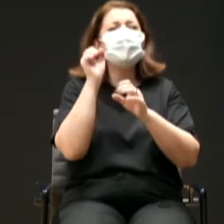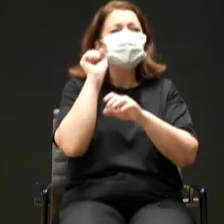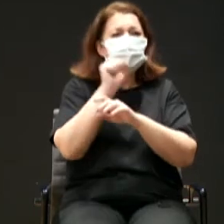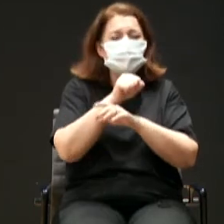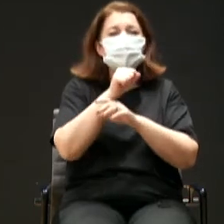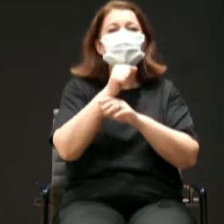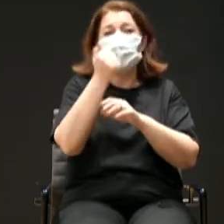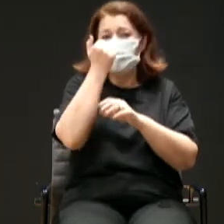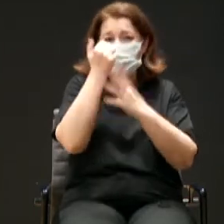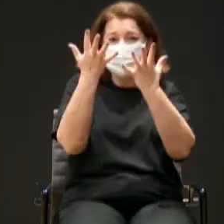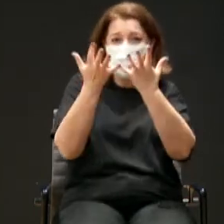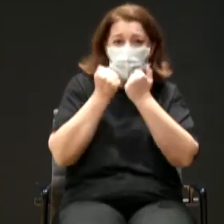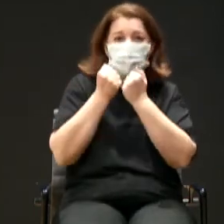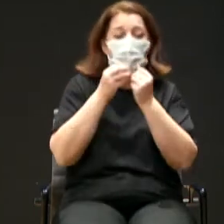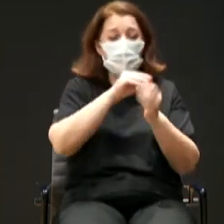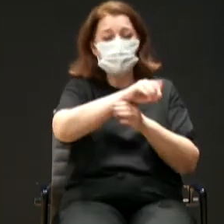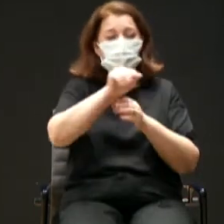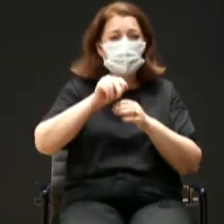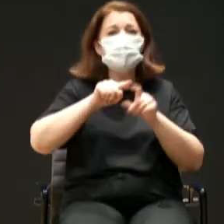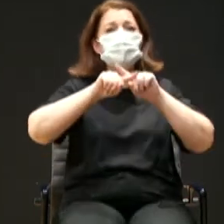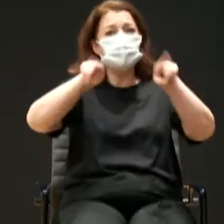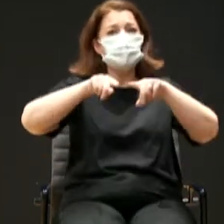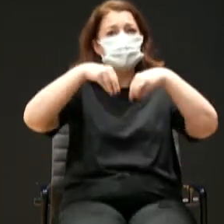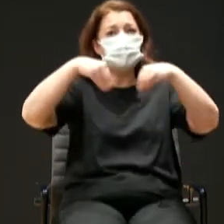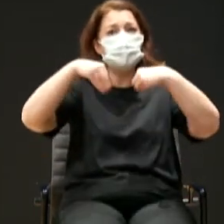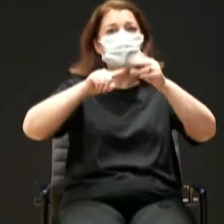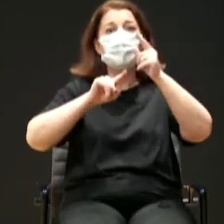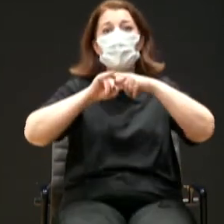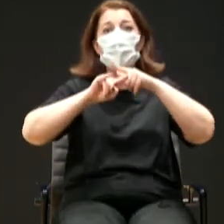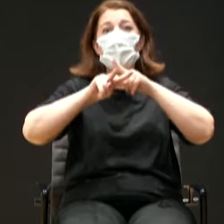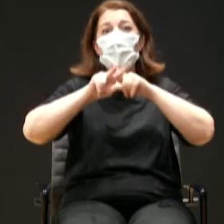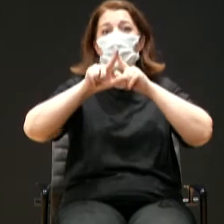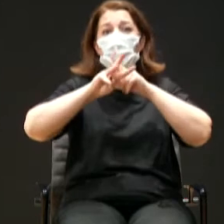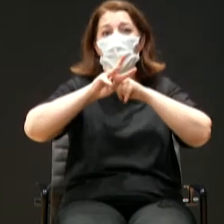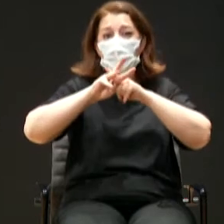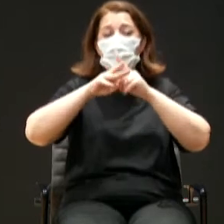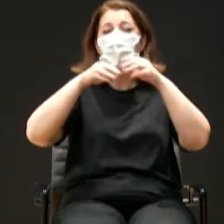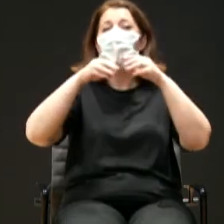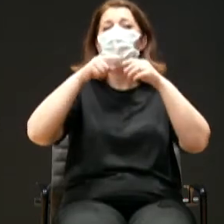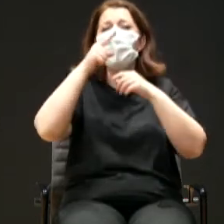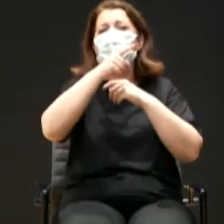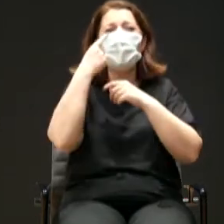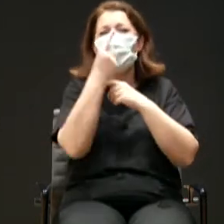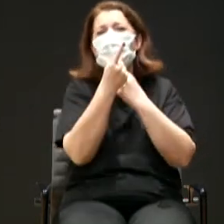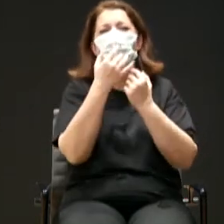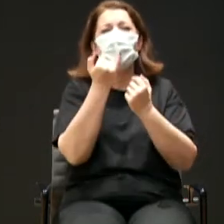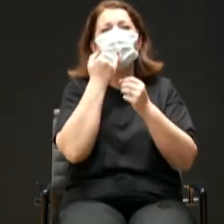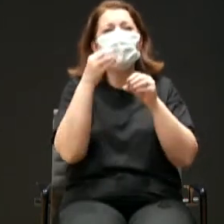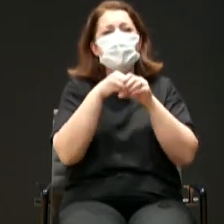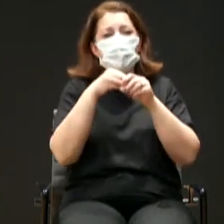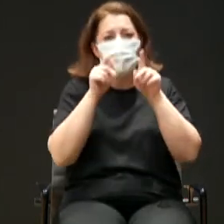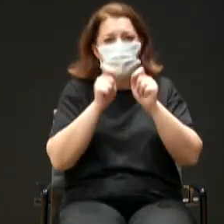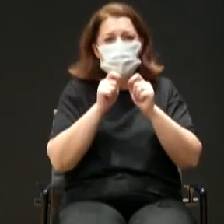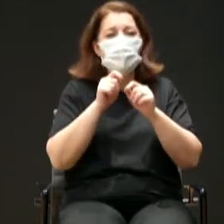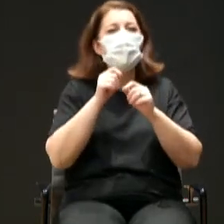topraklarımızı parsel parsel satanlar, ihaleye fesat karıştıranlar, arabasının arkasına